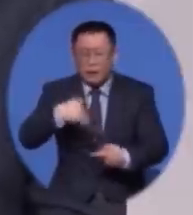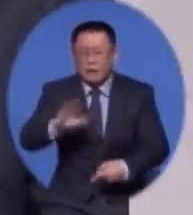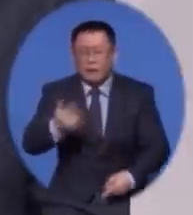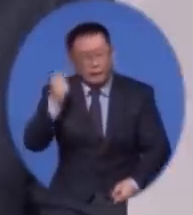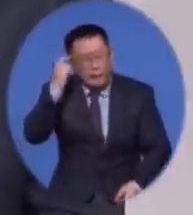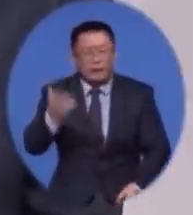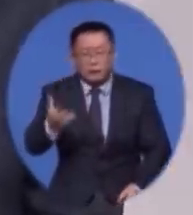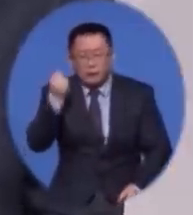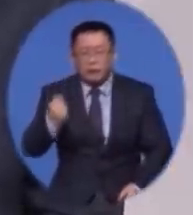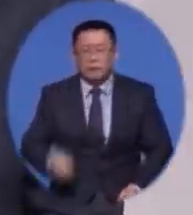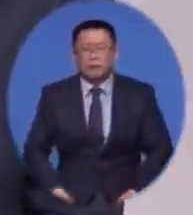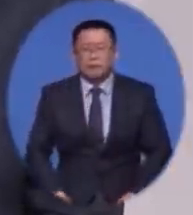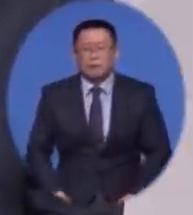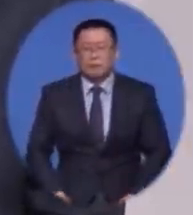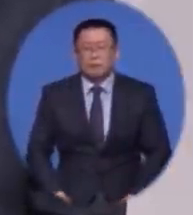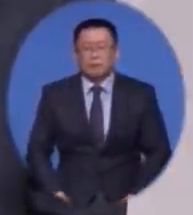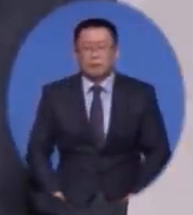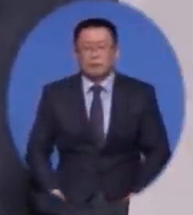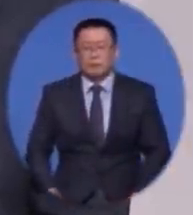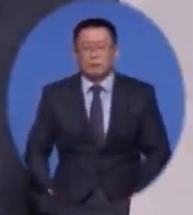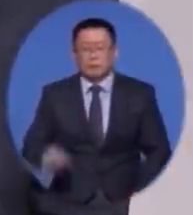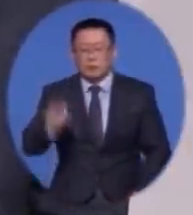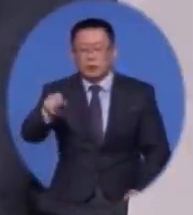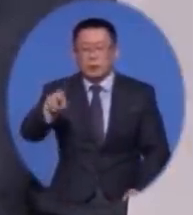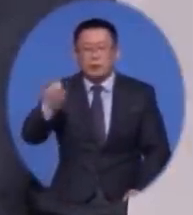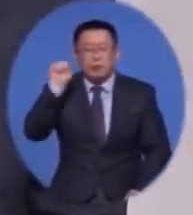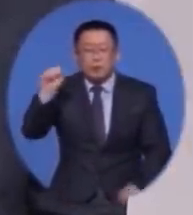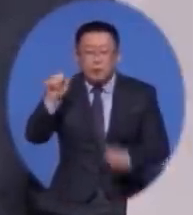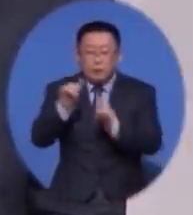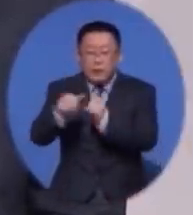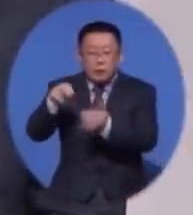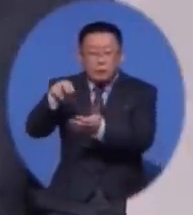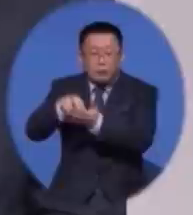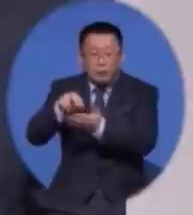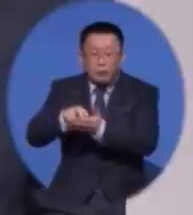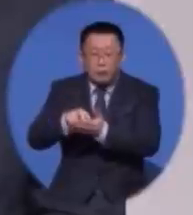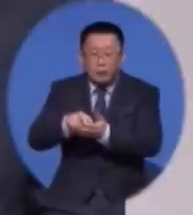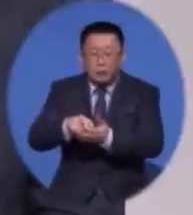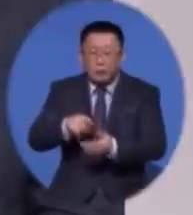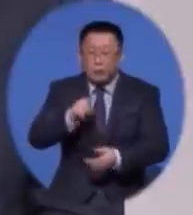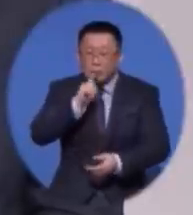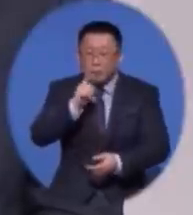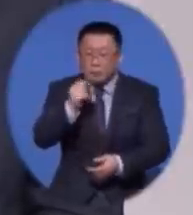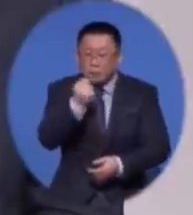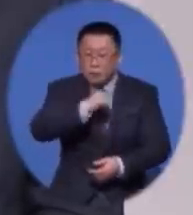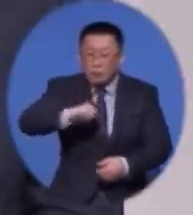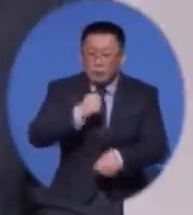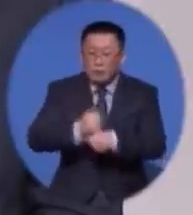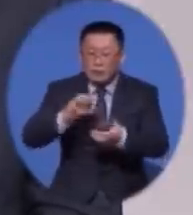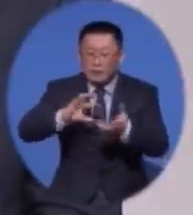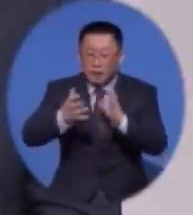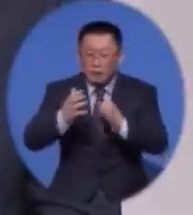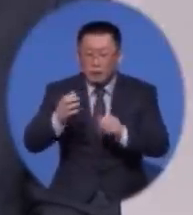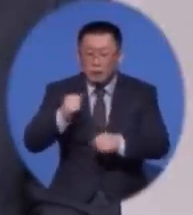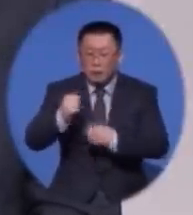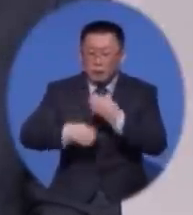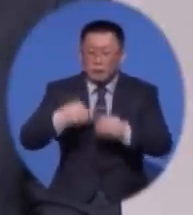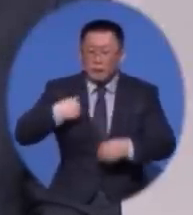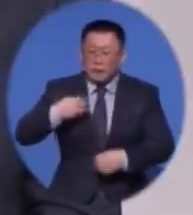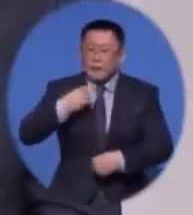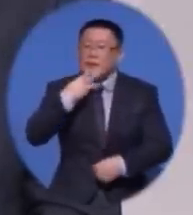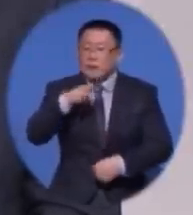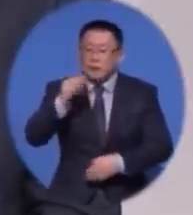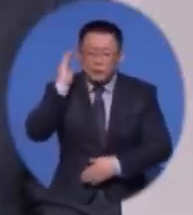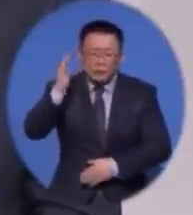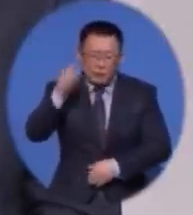알겠습니다. 그 아까 뭐 엄지철 후보께서 제가 룰을 어겼다고 하는데, 이 자유 토론은 제가 3분 동안 얘기할 수 있는